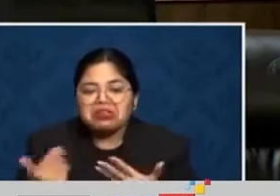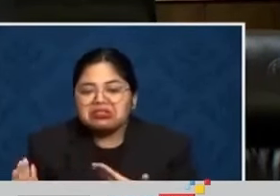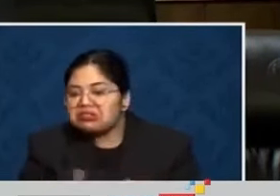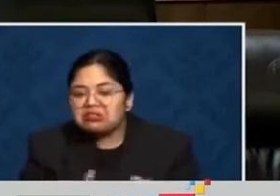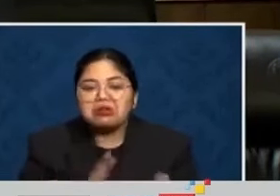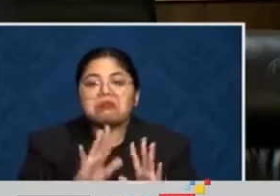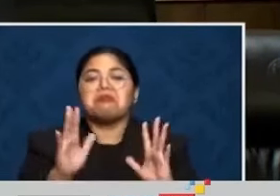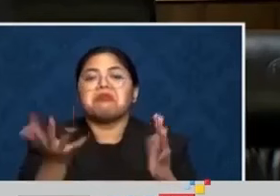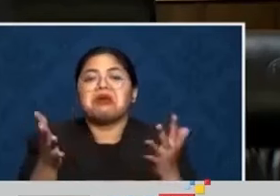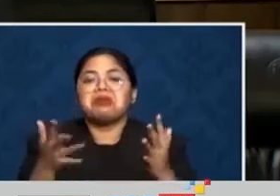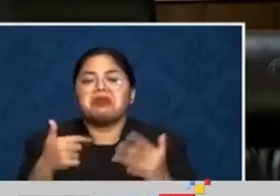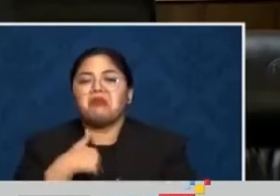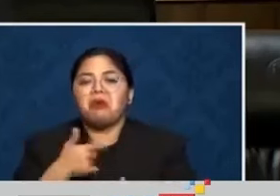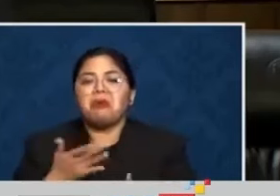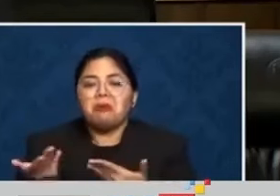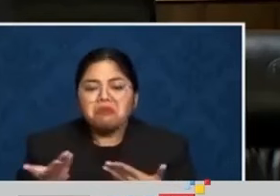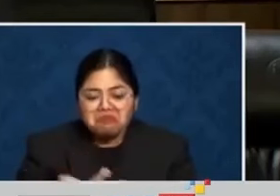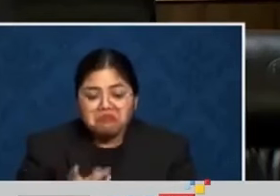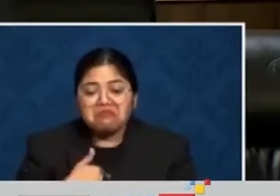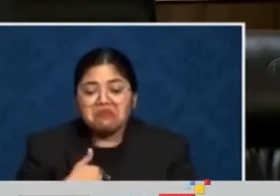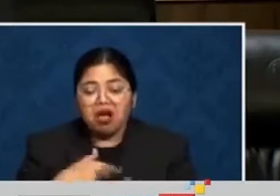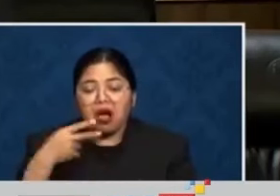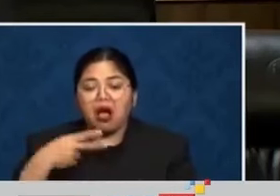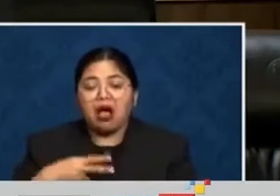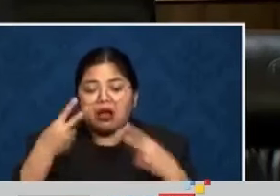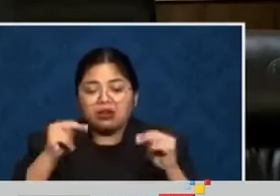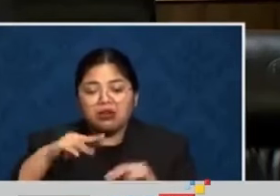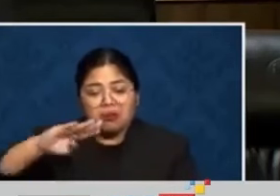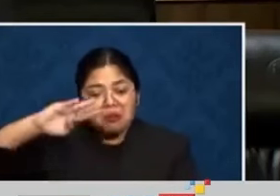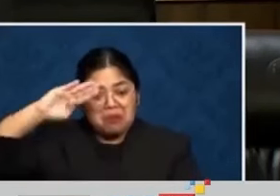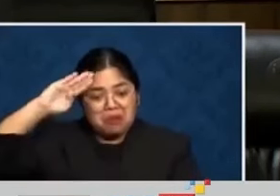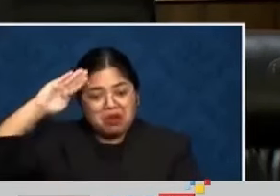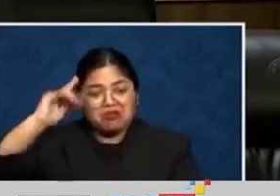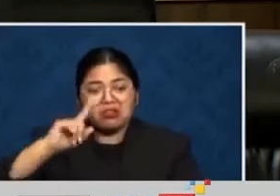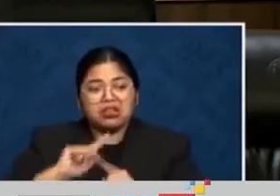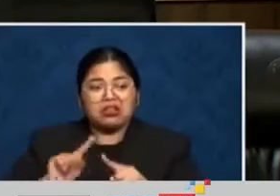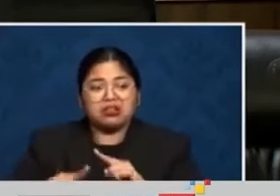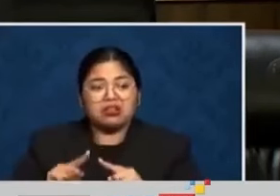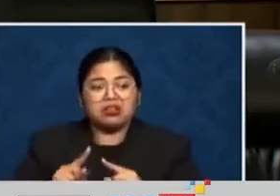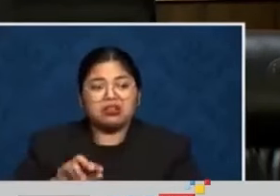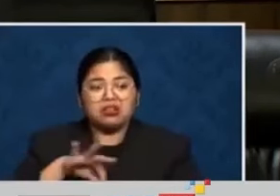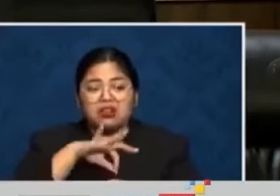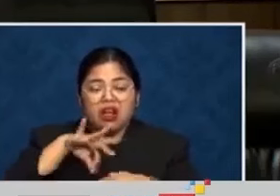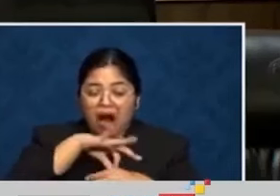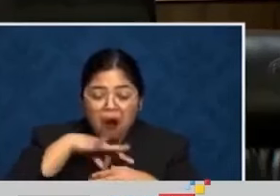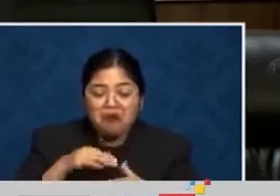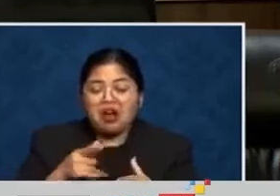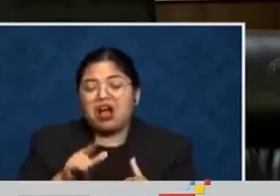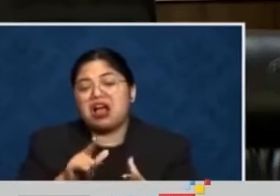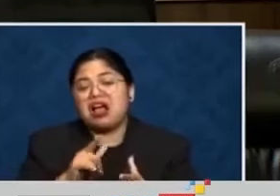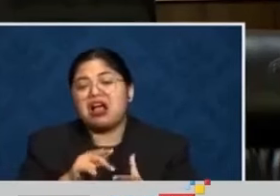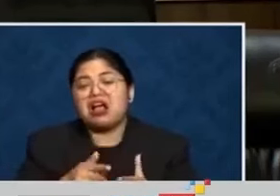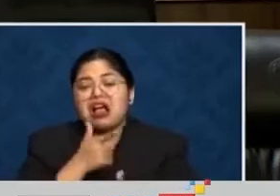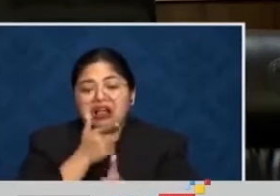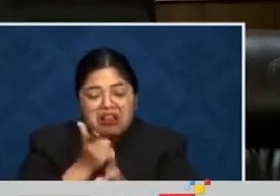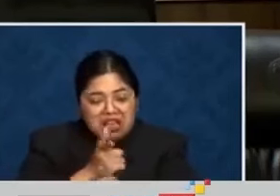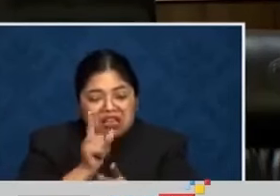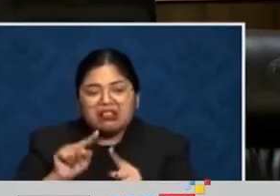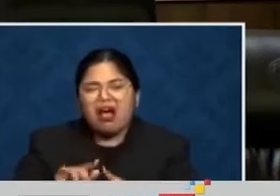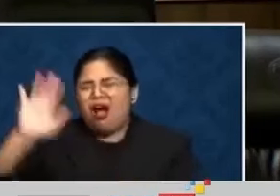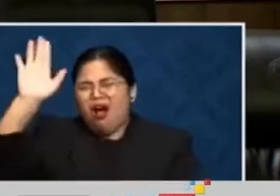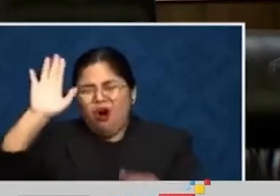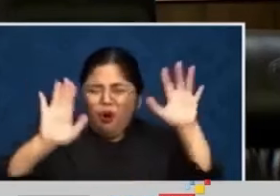นรับผมไปตอนนั้นท่านนายกประยุทธ์เลี้ยงกาแฟครับ ท่านประธานครับ ผมบอกเลยครับตอนไปกับสหายแสง ประท้วง ผมบอกเ